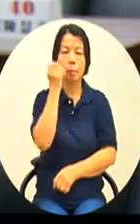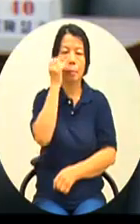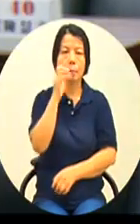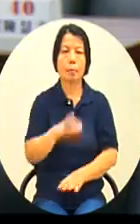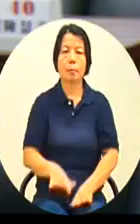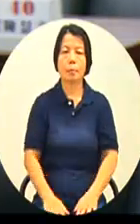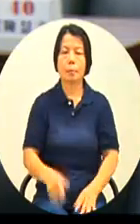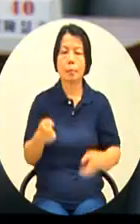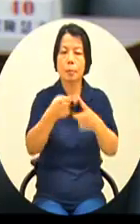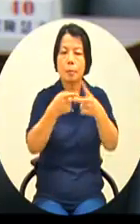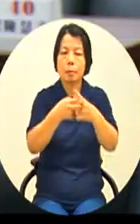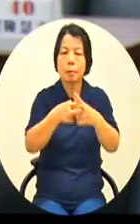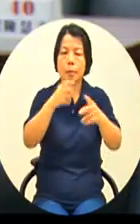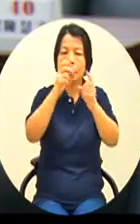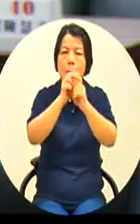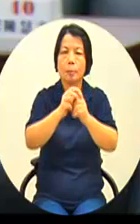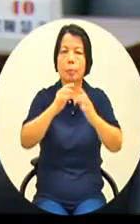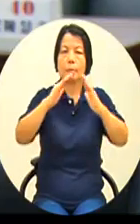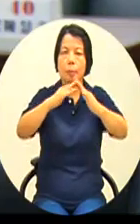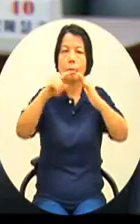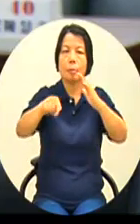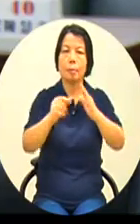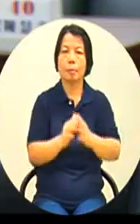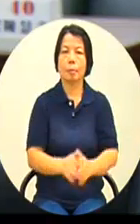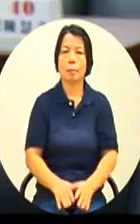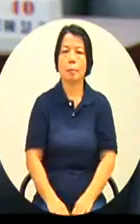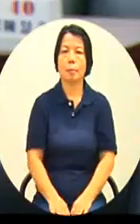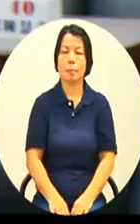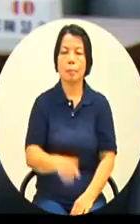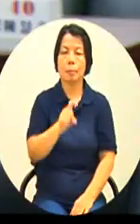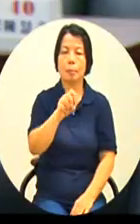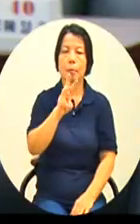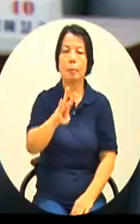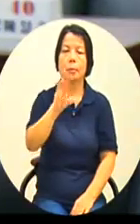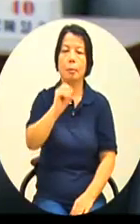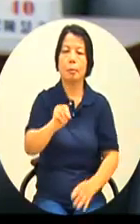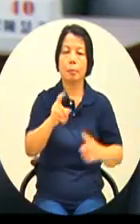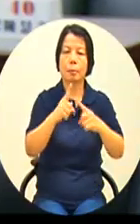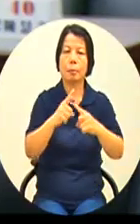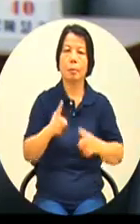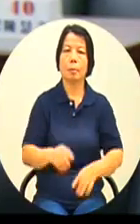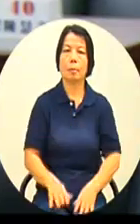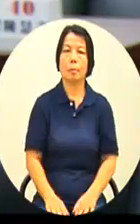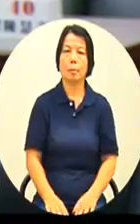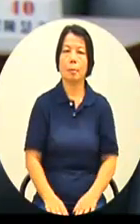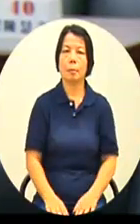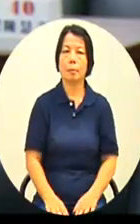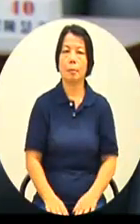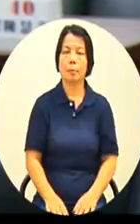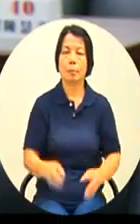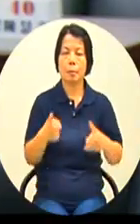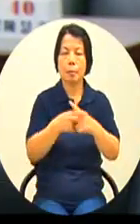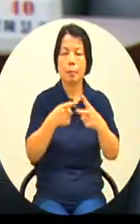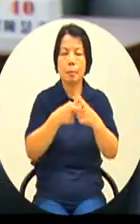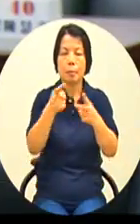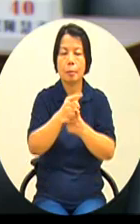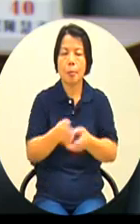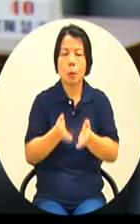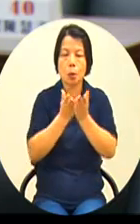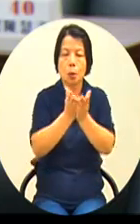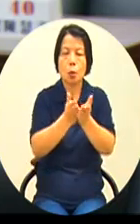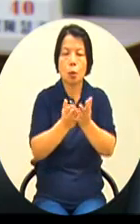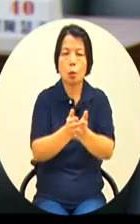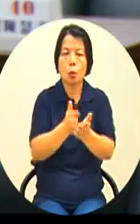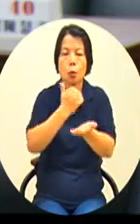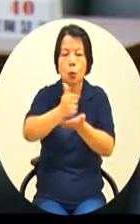人一个小城市尔，小小的城市，十三万人口尔，一个小樽运河。甲咱保护甲要